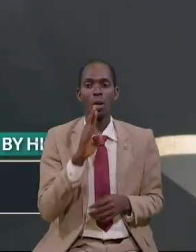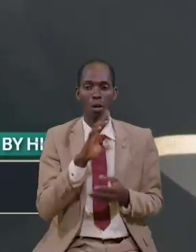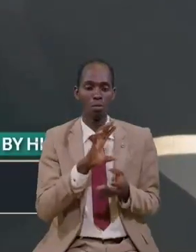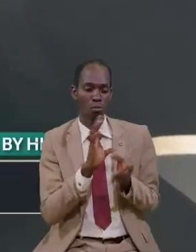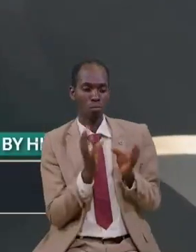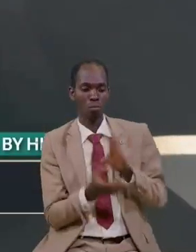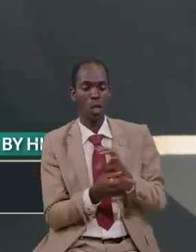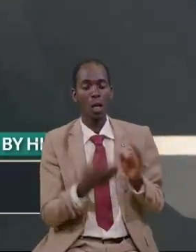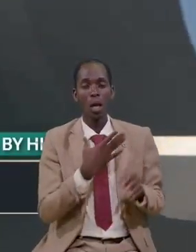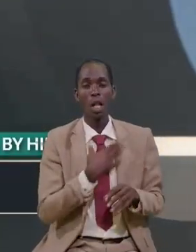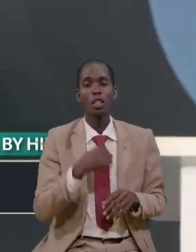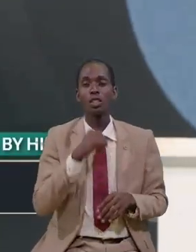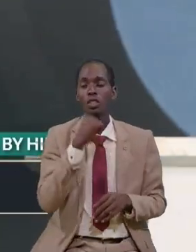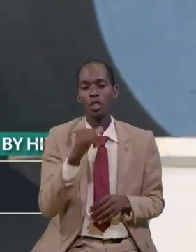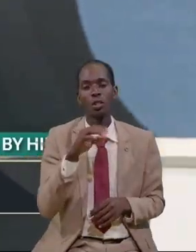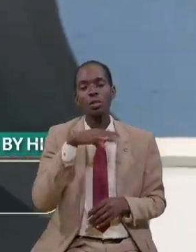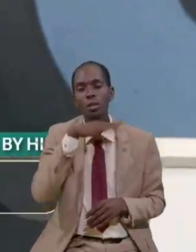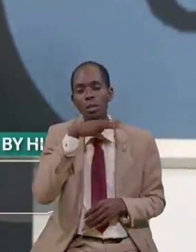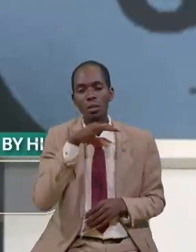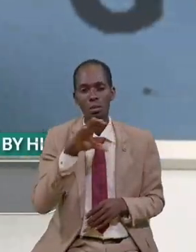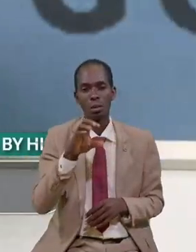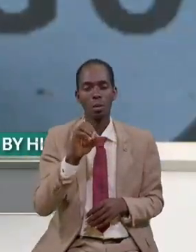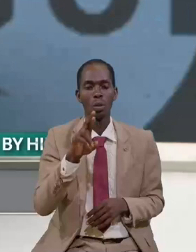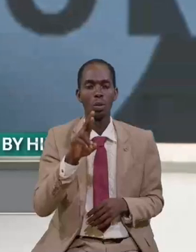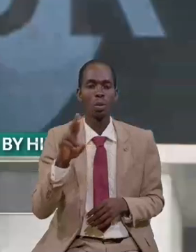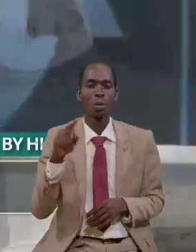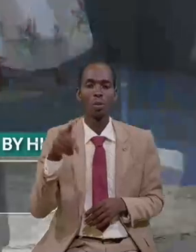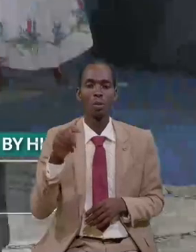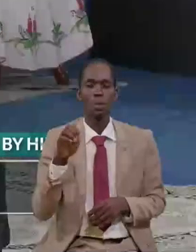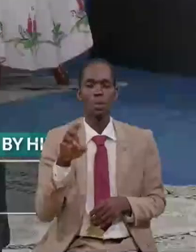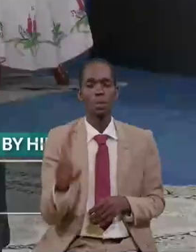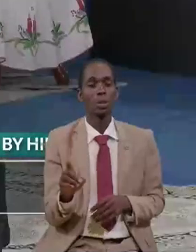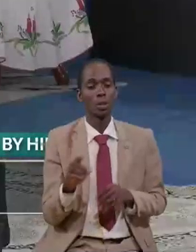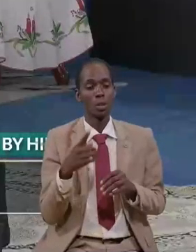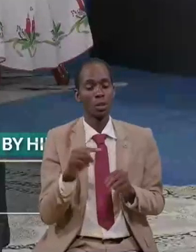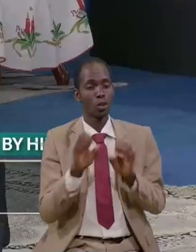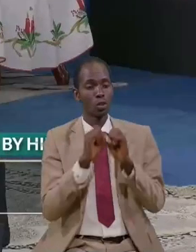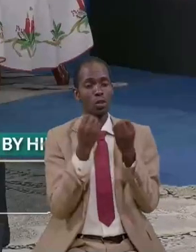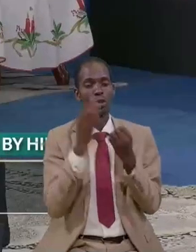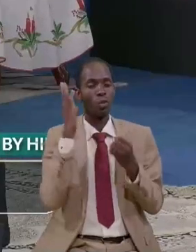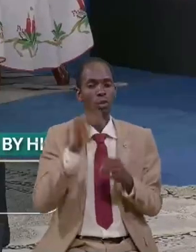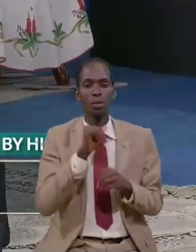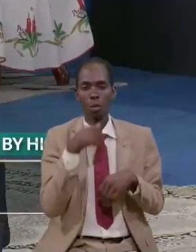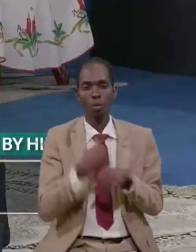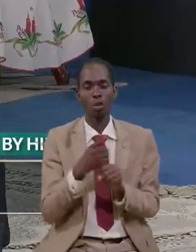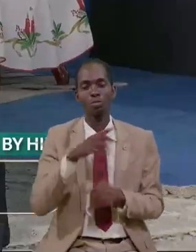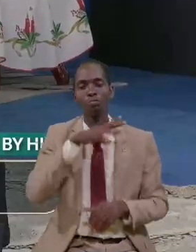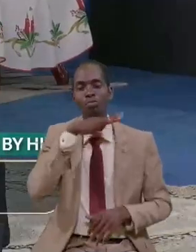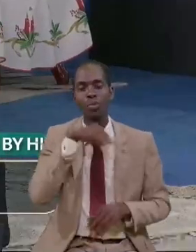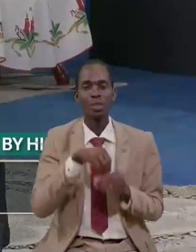converti et non corrompu. La société ne va pas te corrompre.